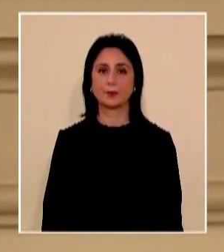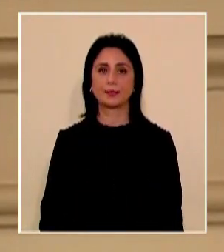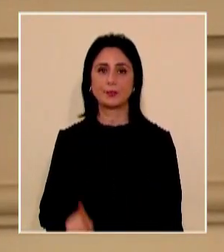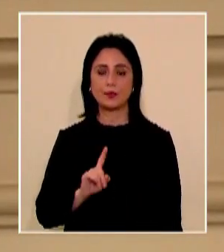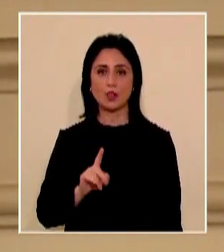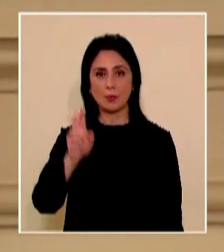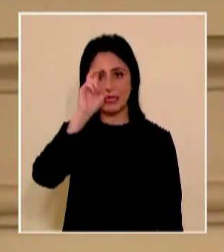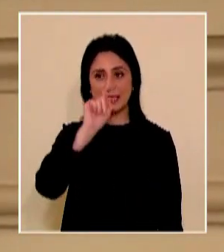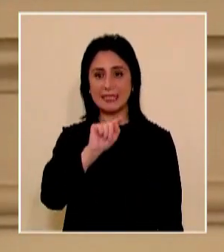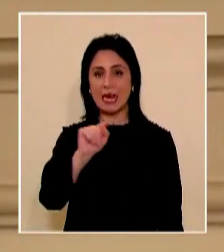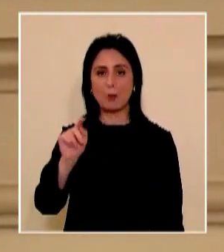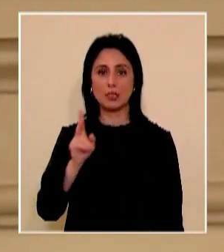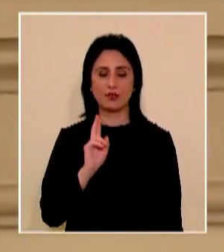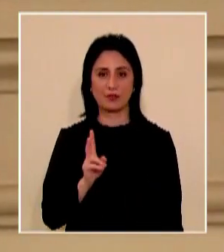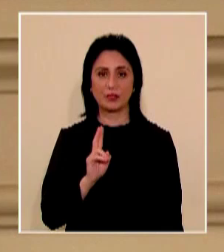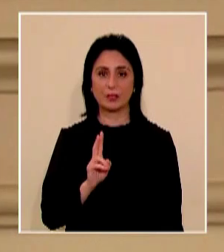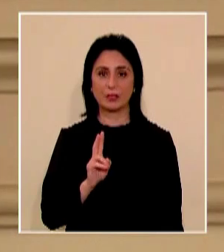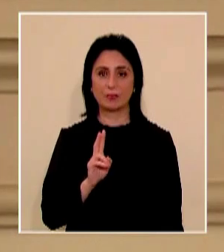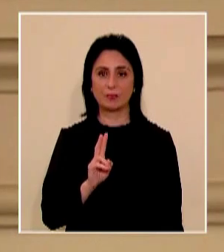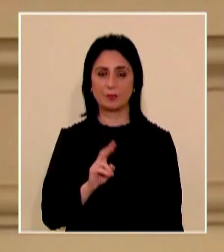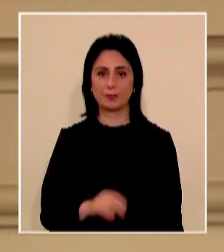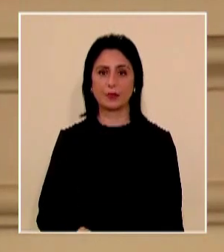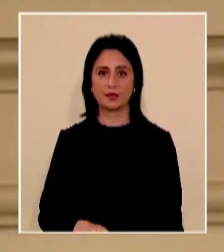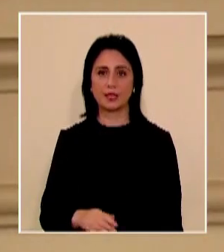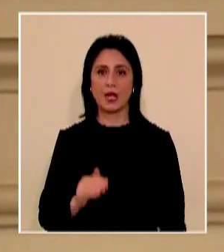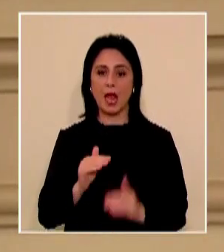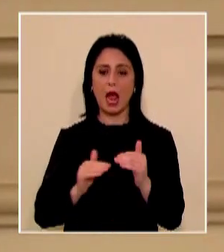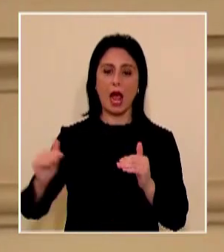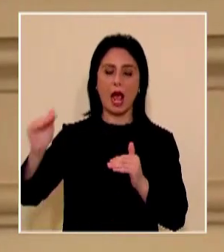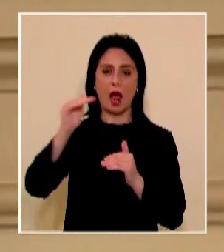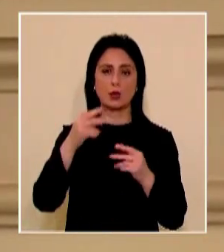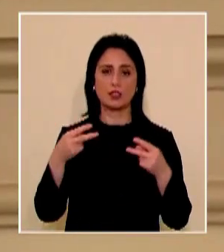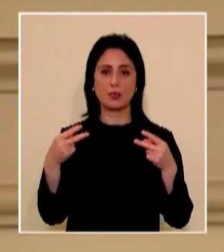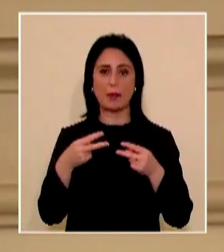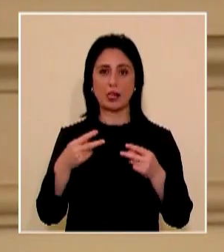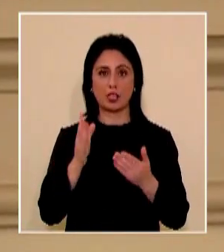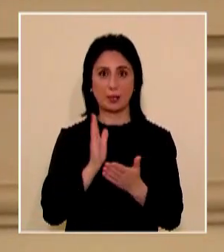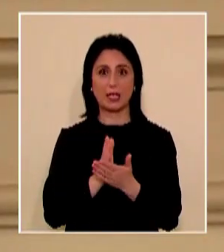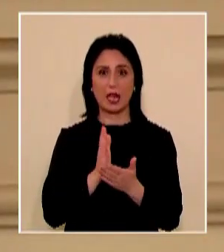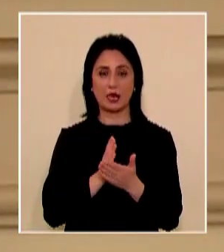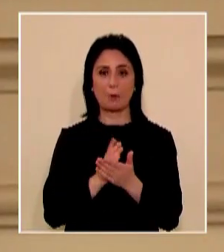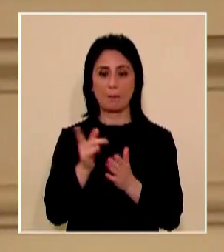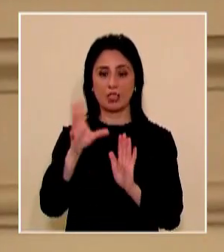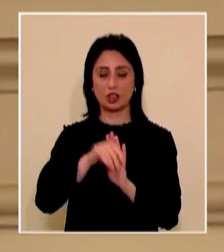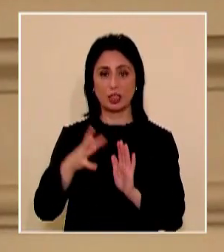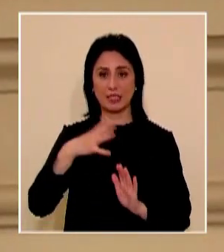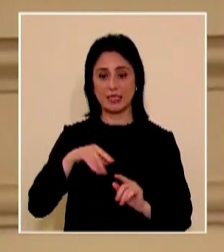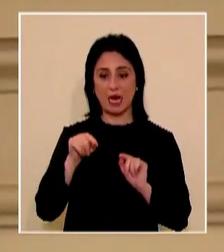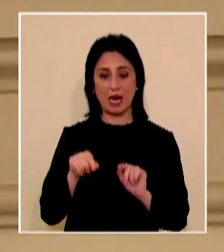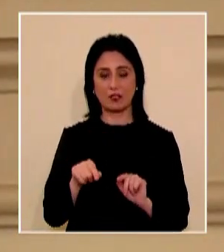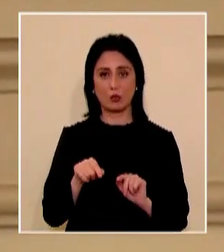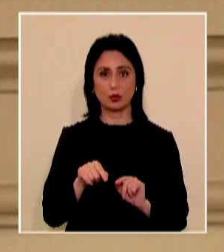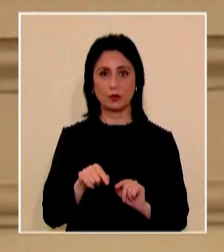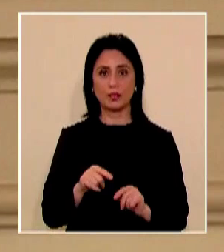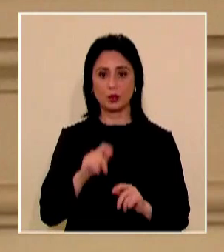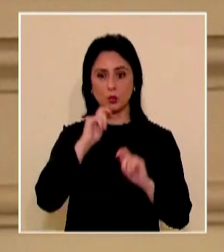które są związane z nami partnerstwem wschodnim, właśnie w Gruzji, na Ukrainie czy w